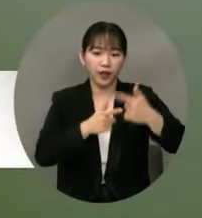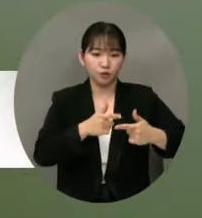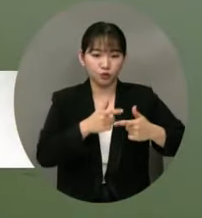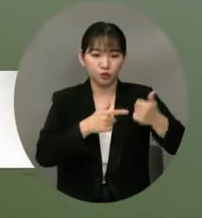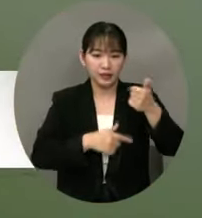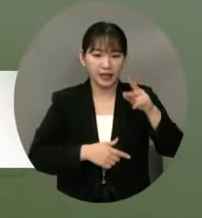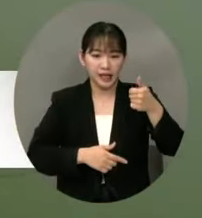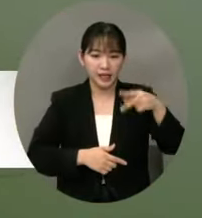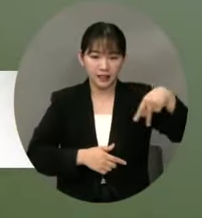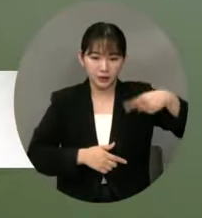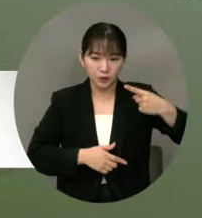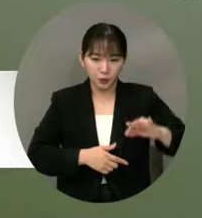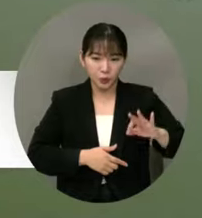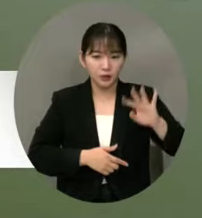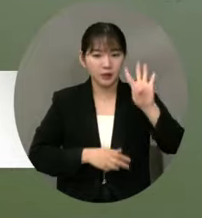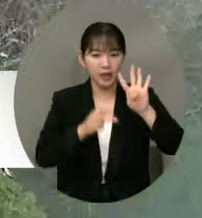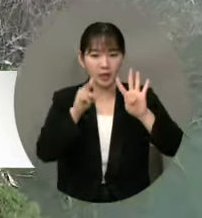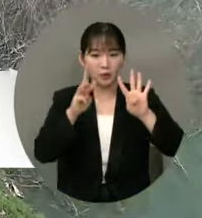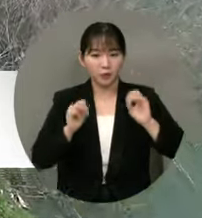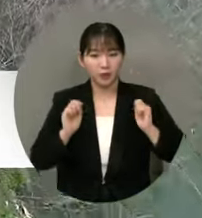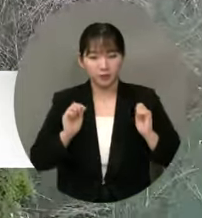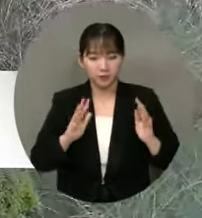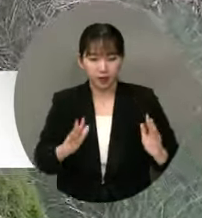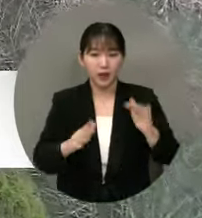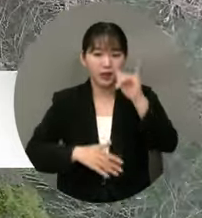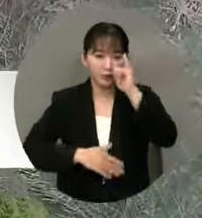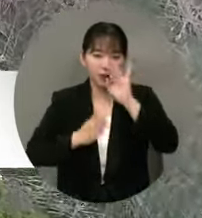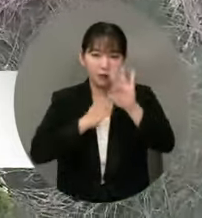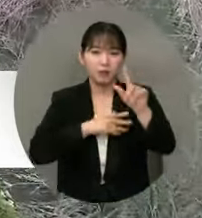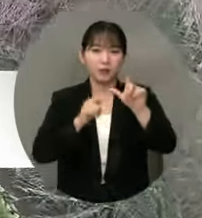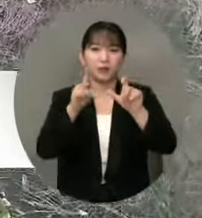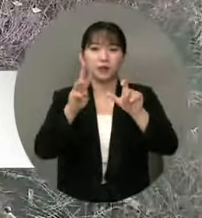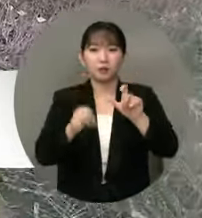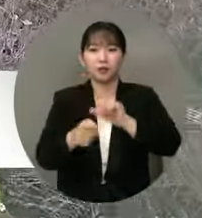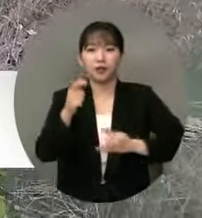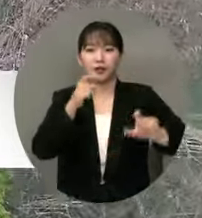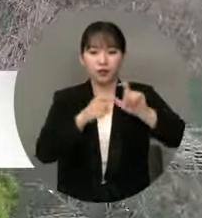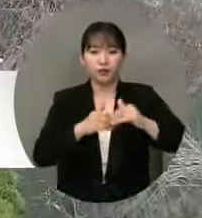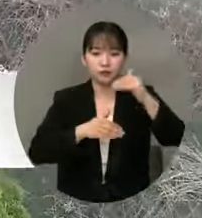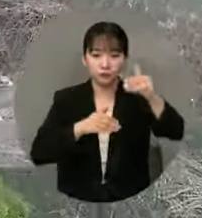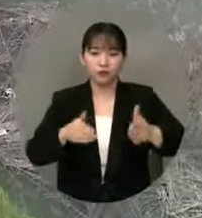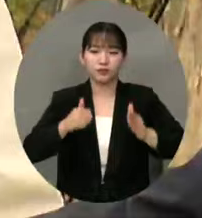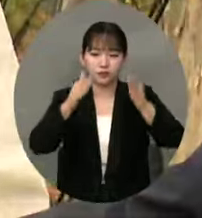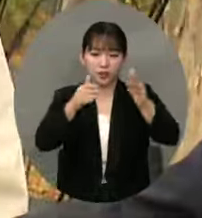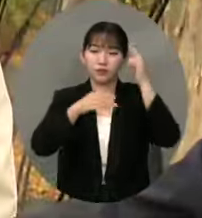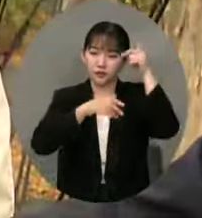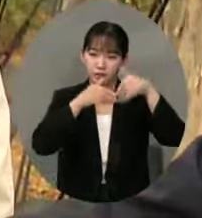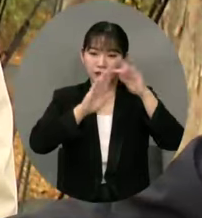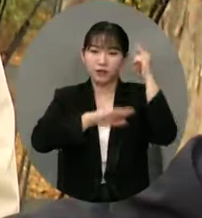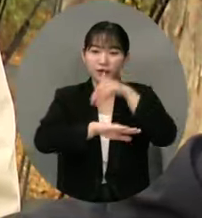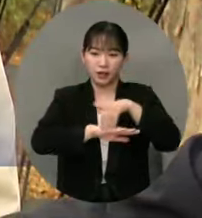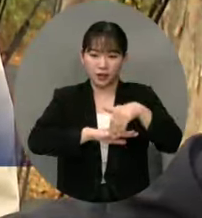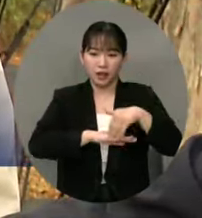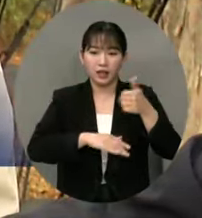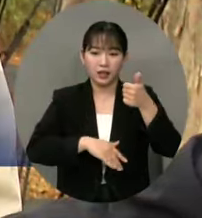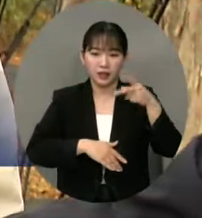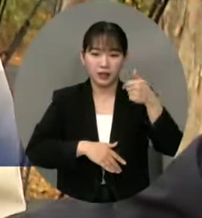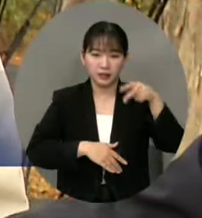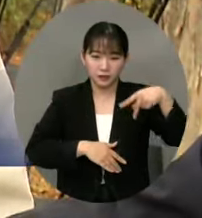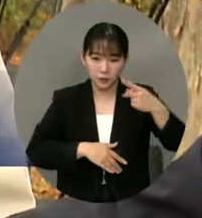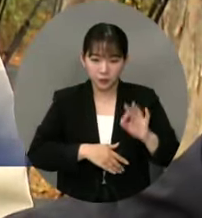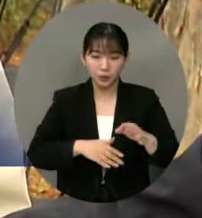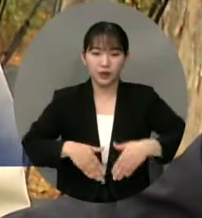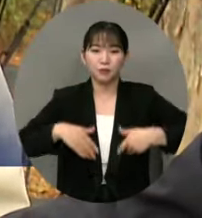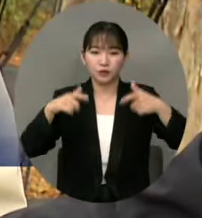나한송이 4km에 걸쳐 심어졌고 앞으로 15km까지 조성될 예정입니다. 이 나한송은